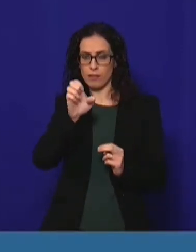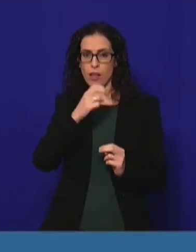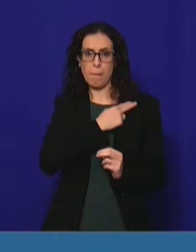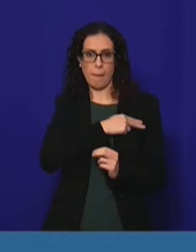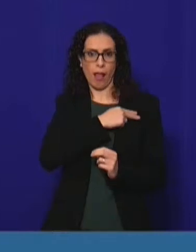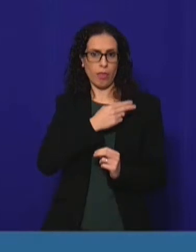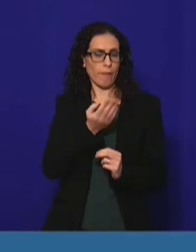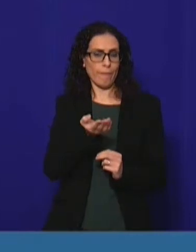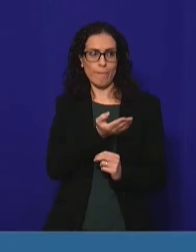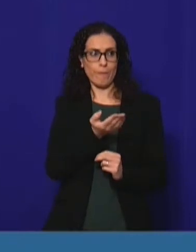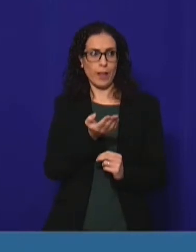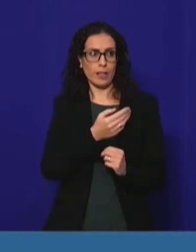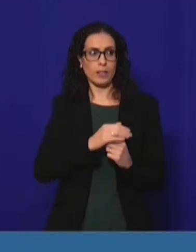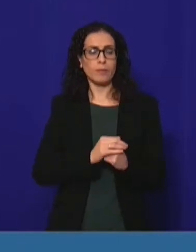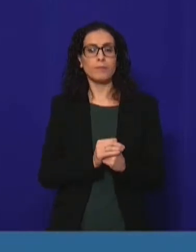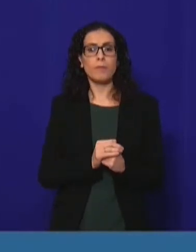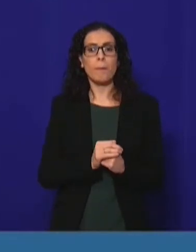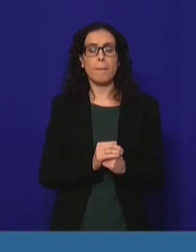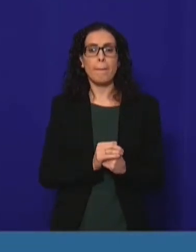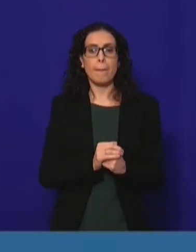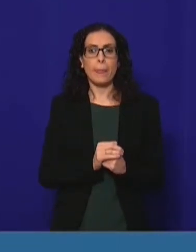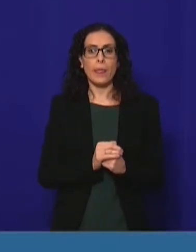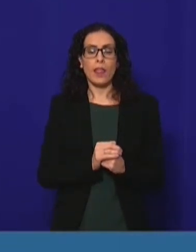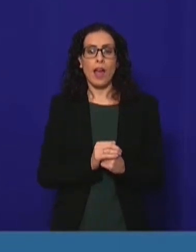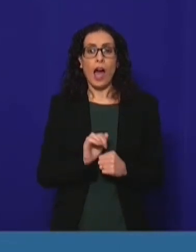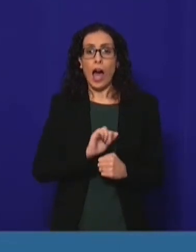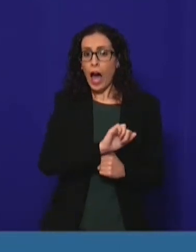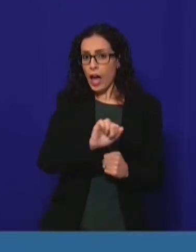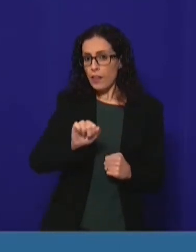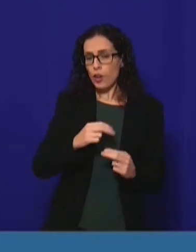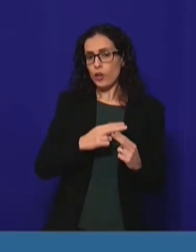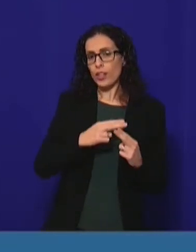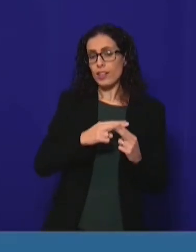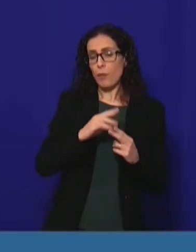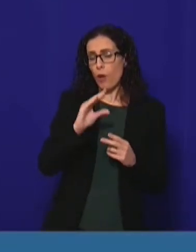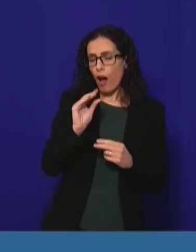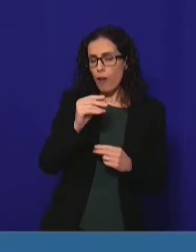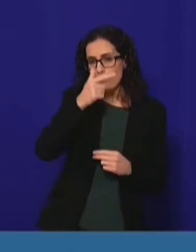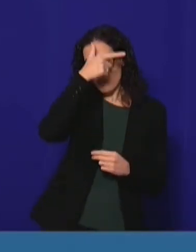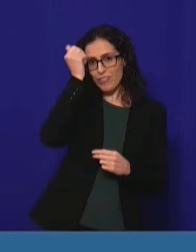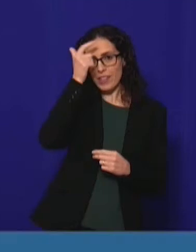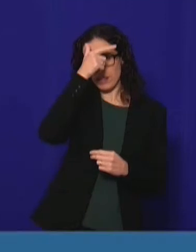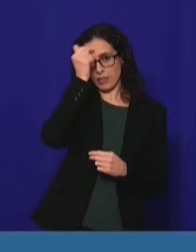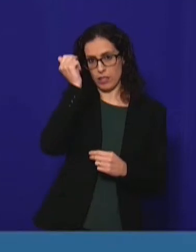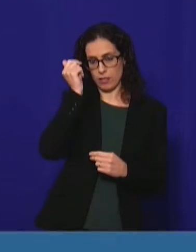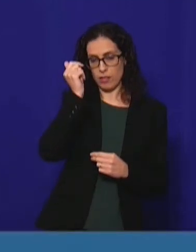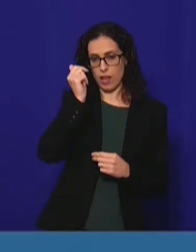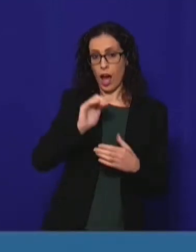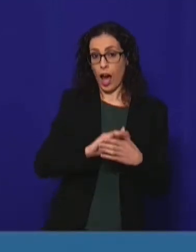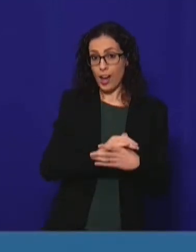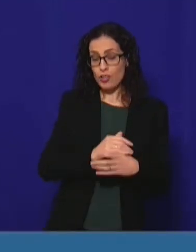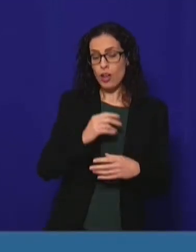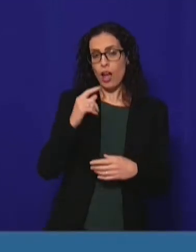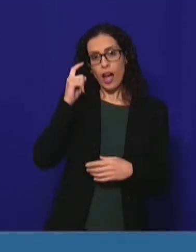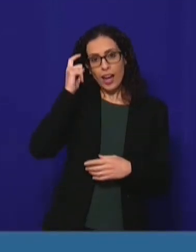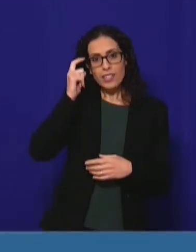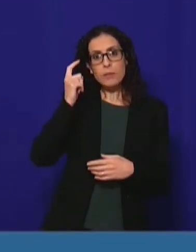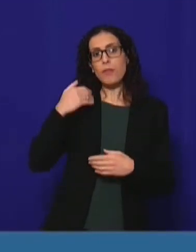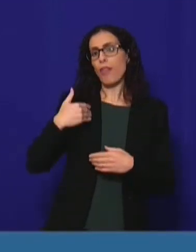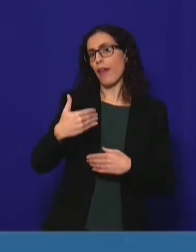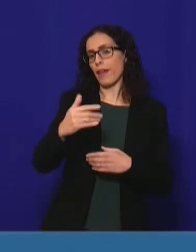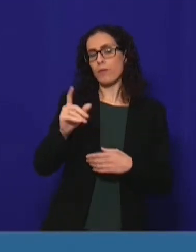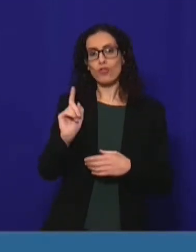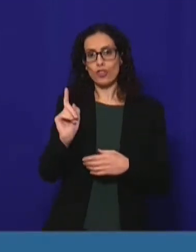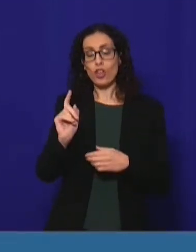minn ta' qudiem konna qegħdin nagħmlu ħafna testijiet għaliex dejjem ħassejna li waħda mill-aqwa strateġiji barra l-mezzi ta'